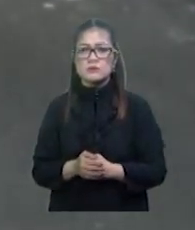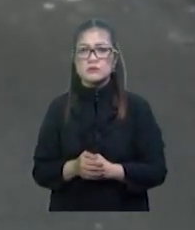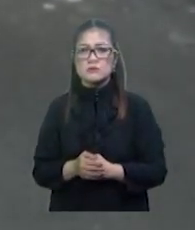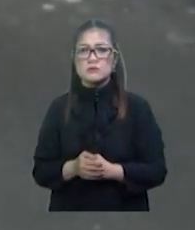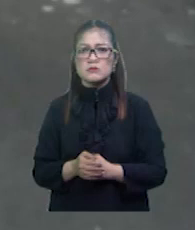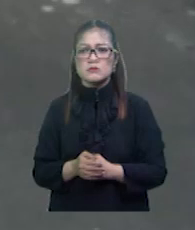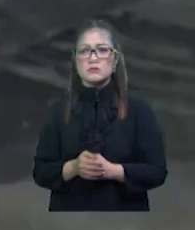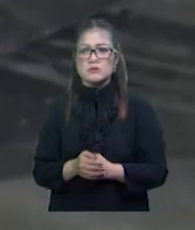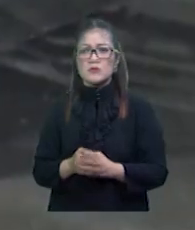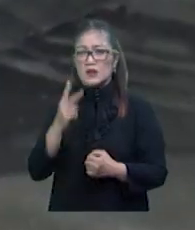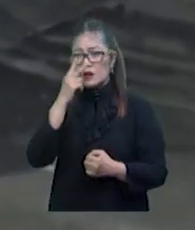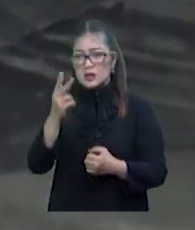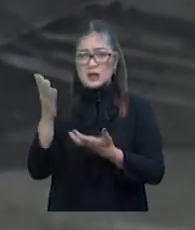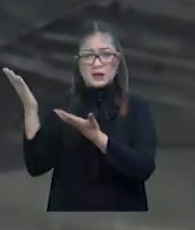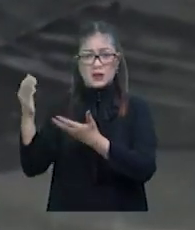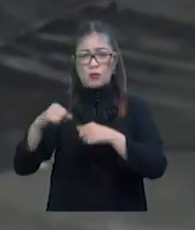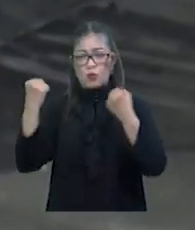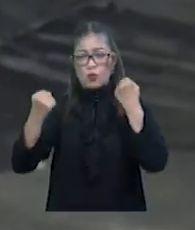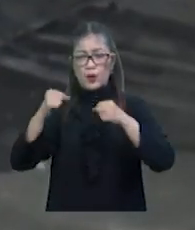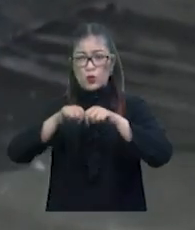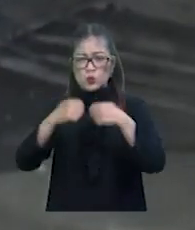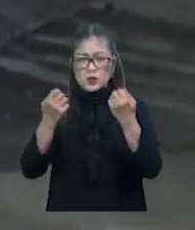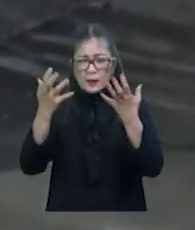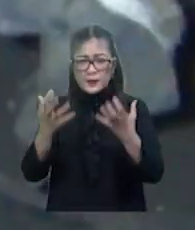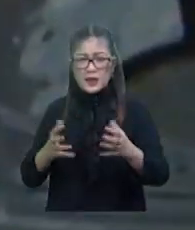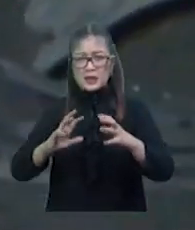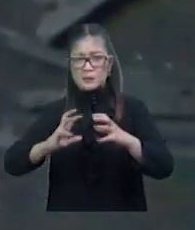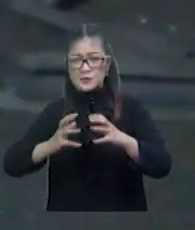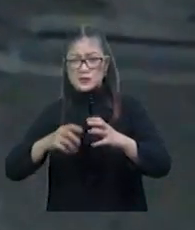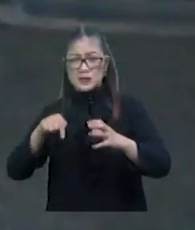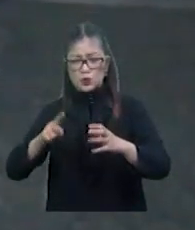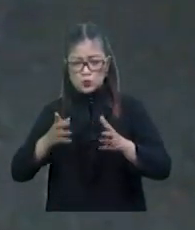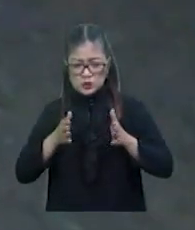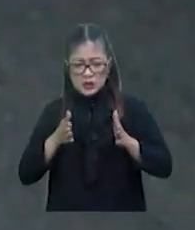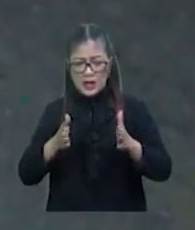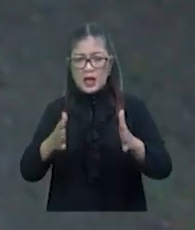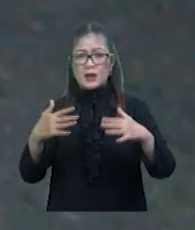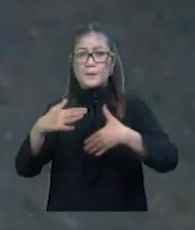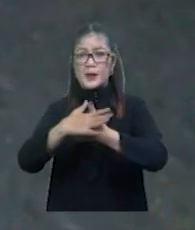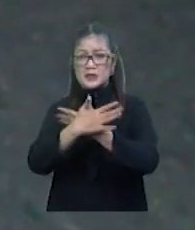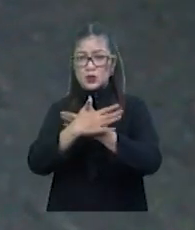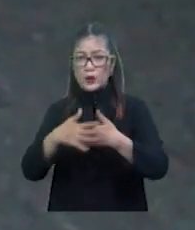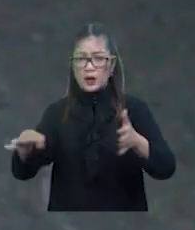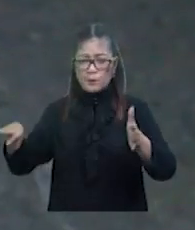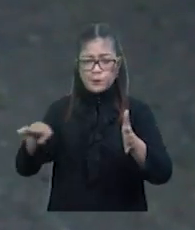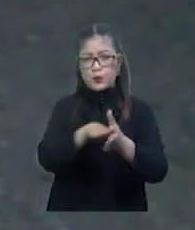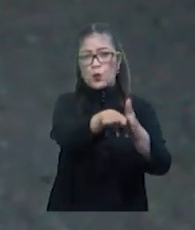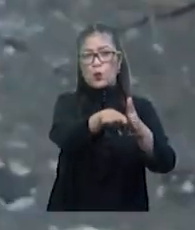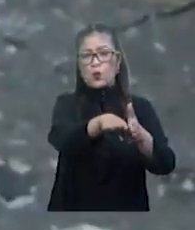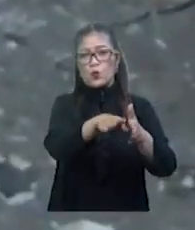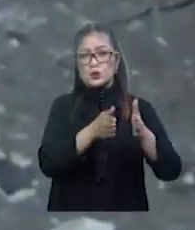Minibus ini ringsek dan roda depan kanan terlepas. Usai menabrak separator jalur Transjakarta di Jalan Raya Pluit, Penjaringan Jakarta